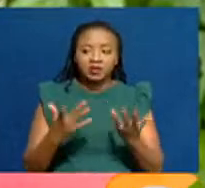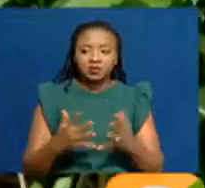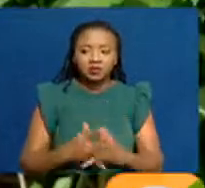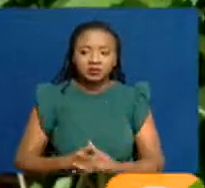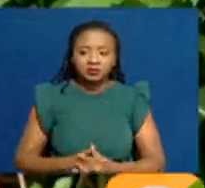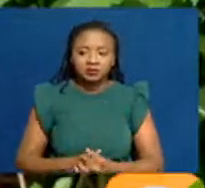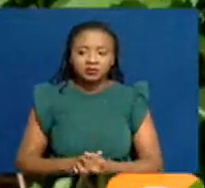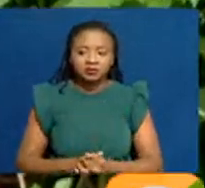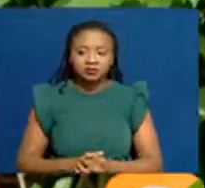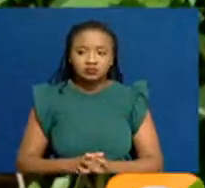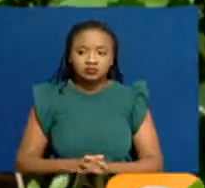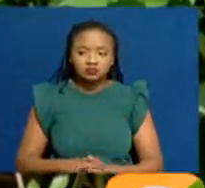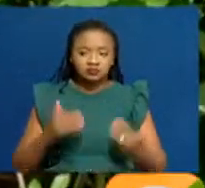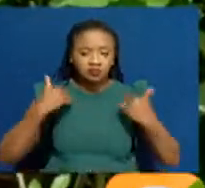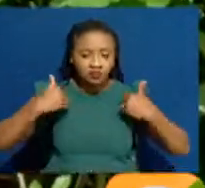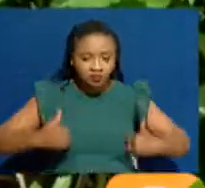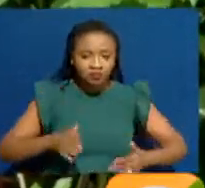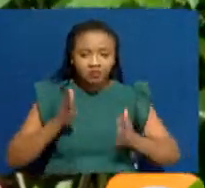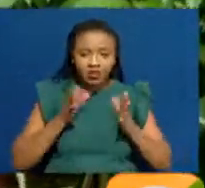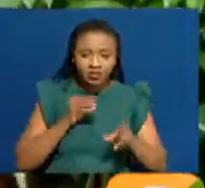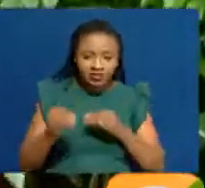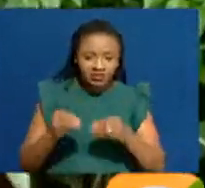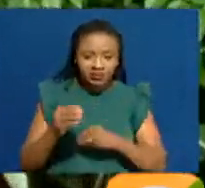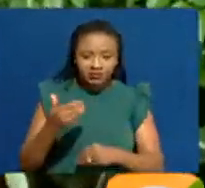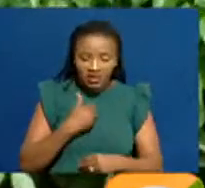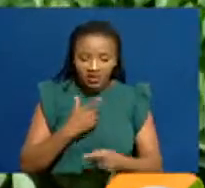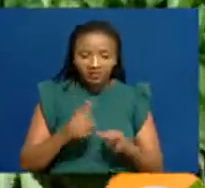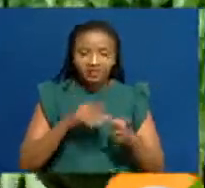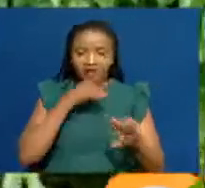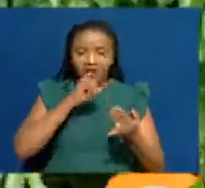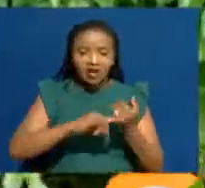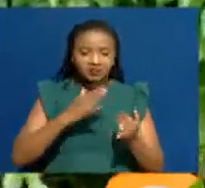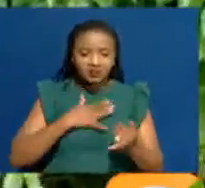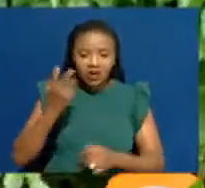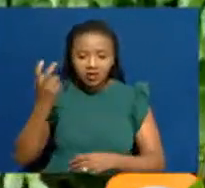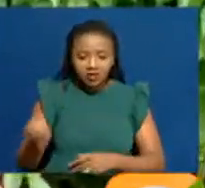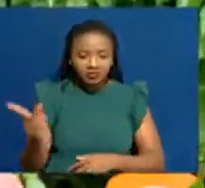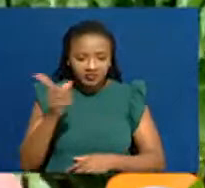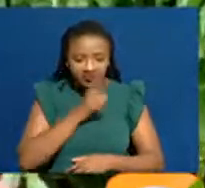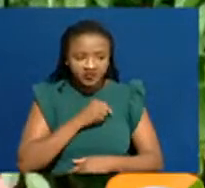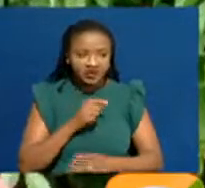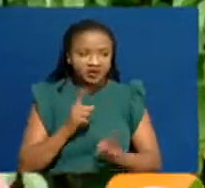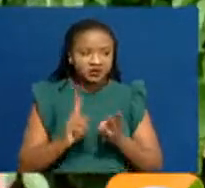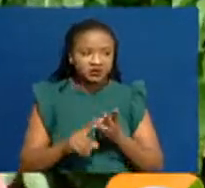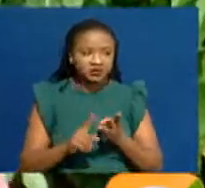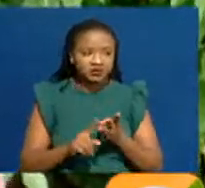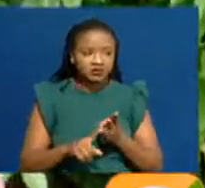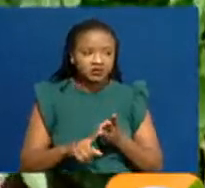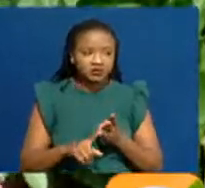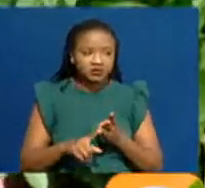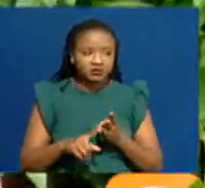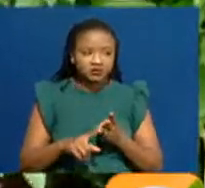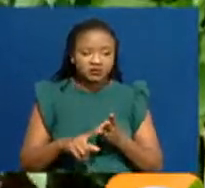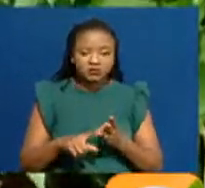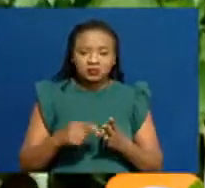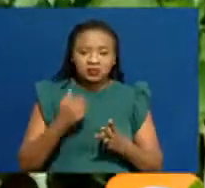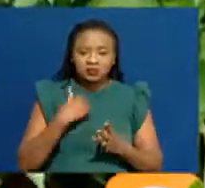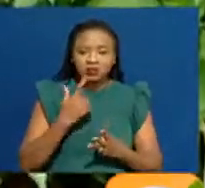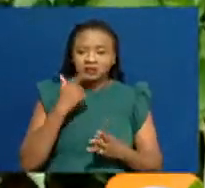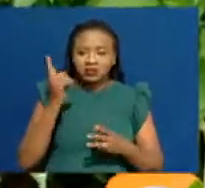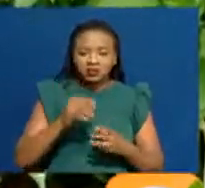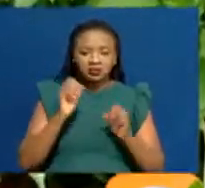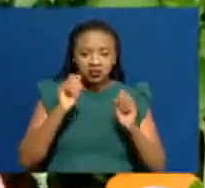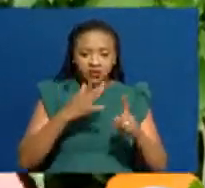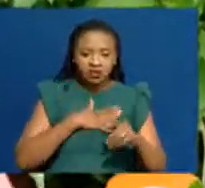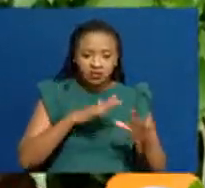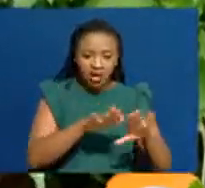yaliyojiri. Na mimi ni mtu mlebavu, na sina mzee aliyaka. Baka hata nikapata tabu, nikasema wacha niuze